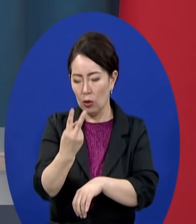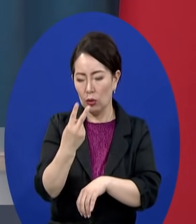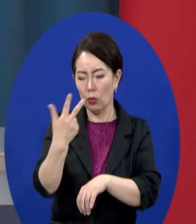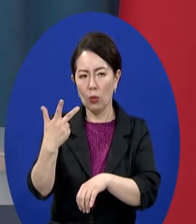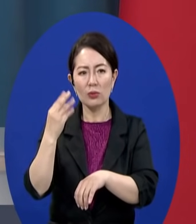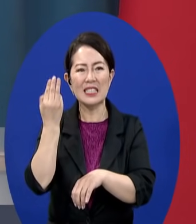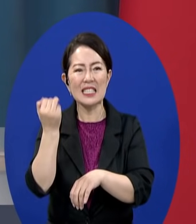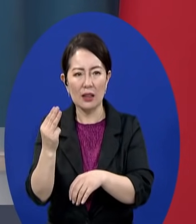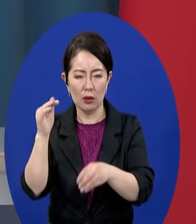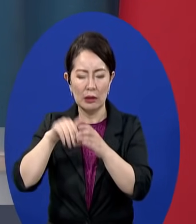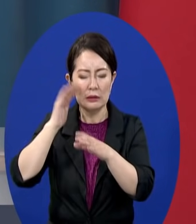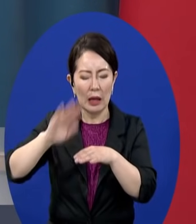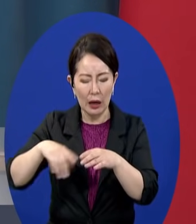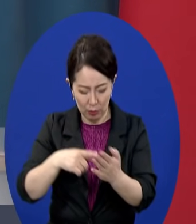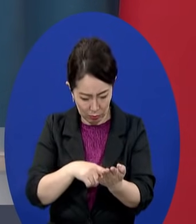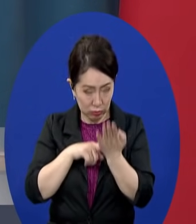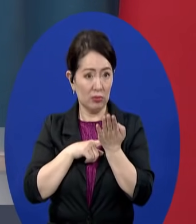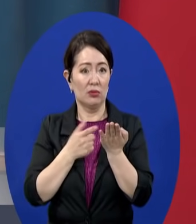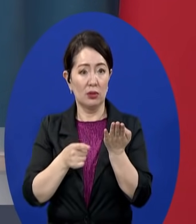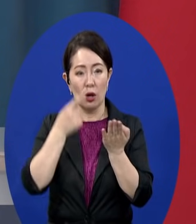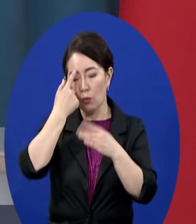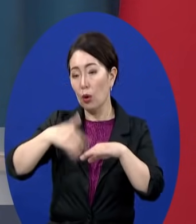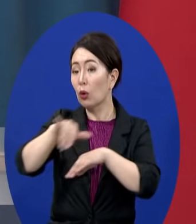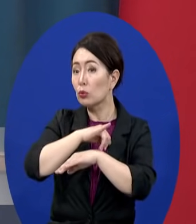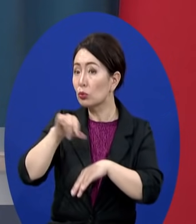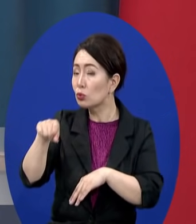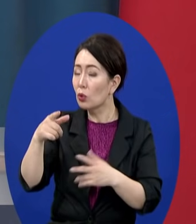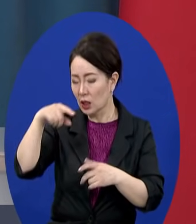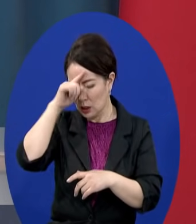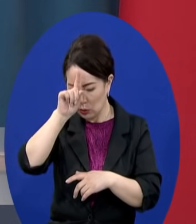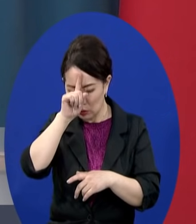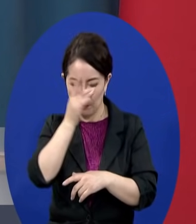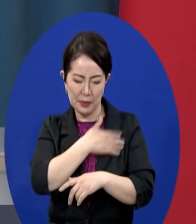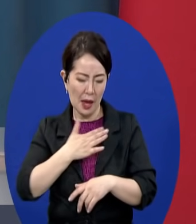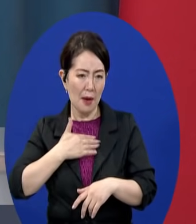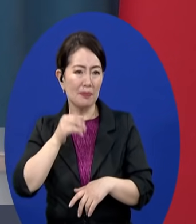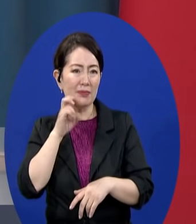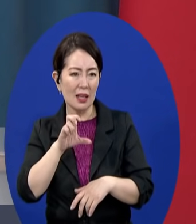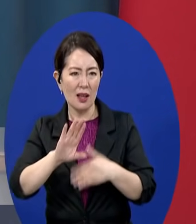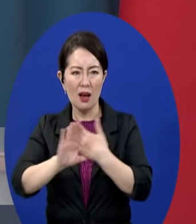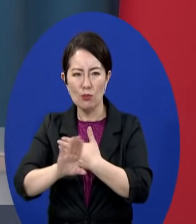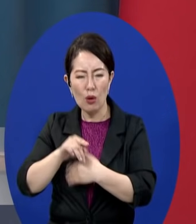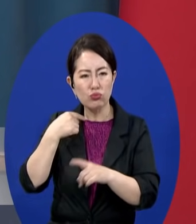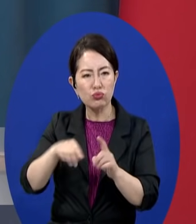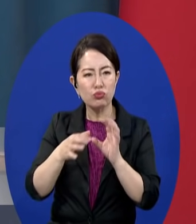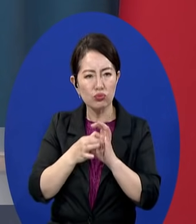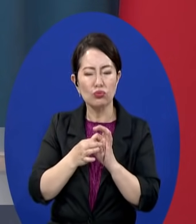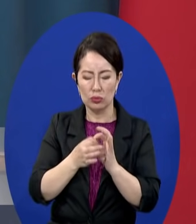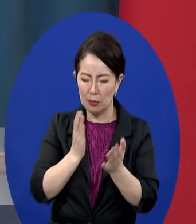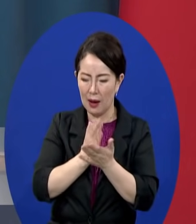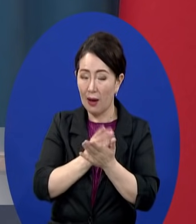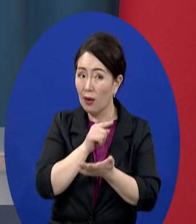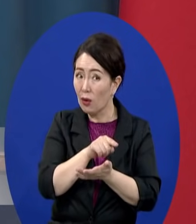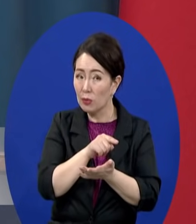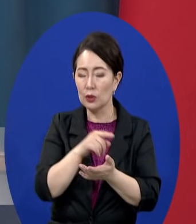шатанда байгаа нь бол одоо Монгол улсын хувьд бас энэ эрүүл мэнд, иргэдийн эрүүл мэнд амь насанд одоо аюултай юм зүйл байгаа учраас